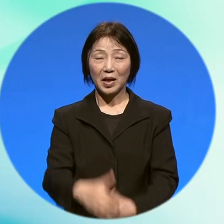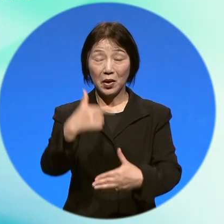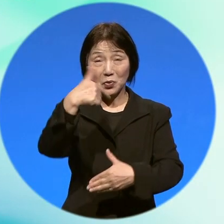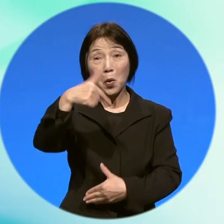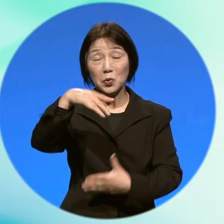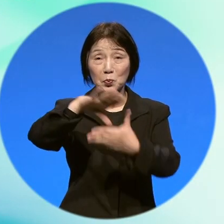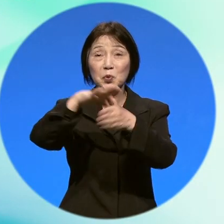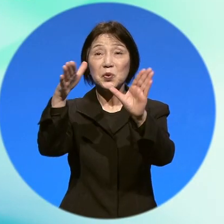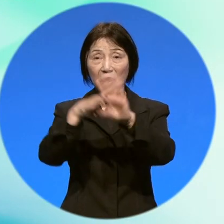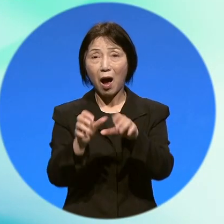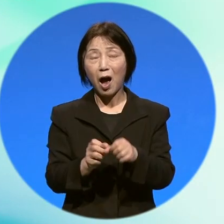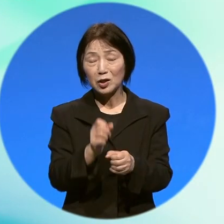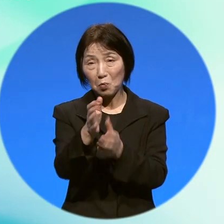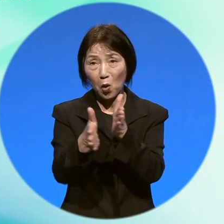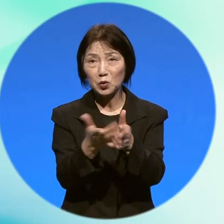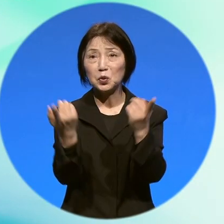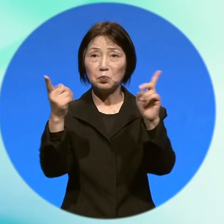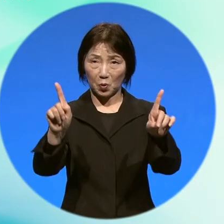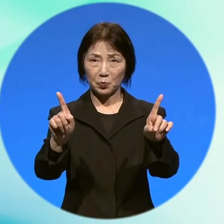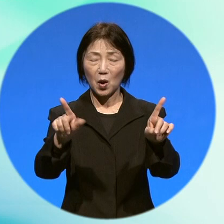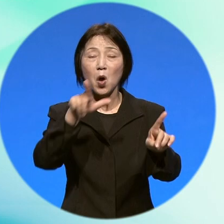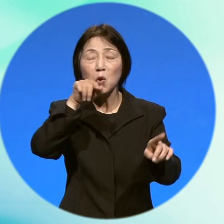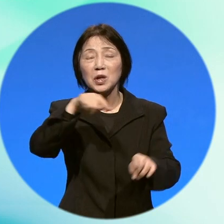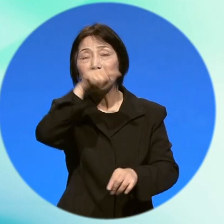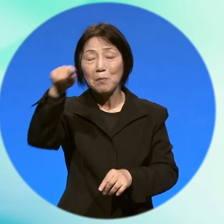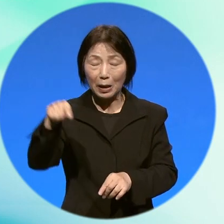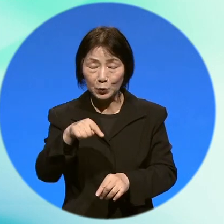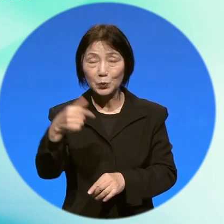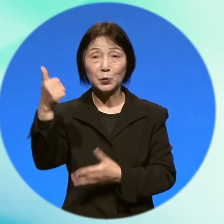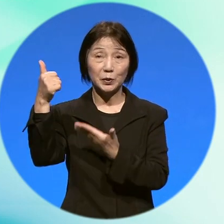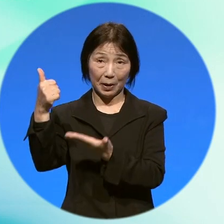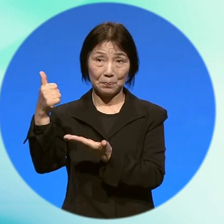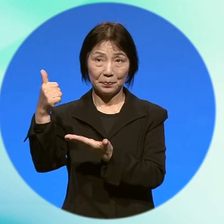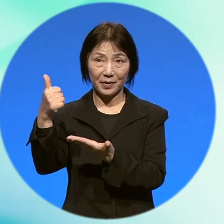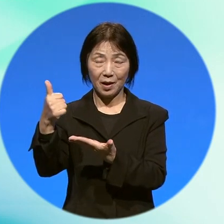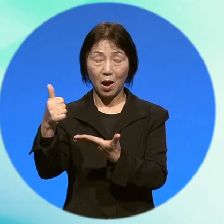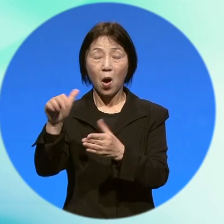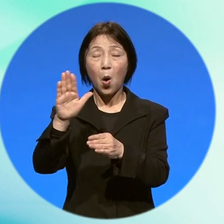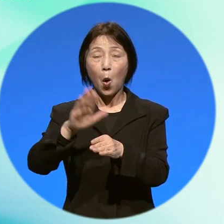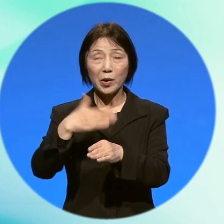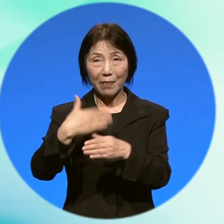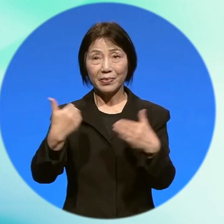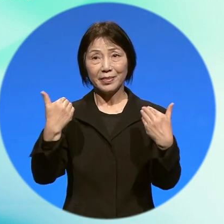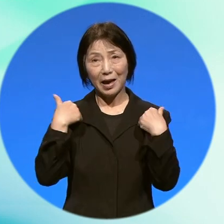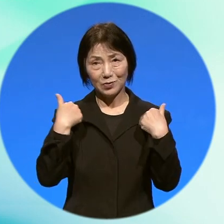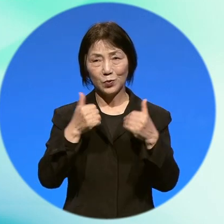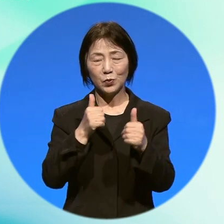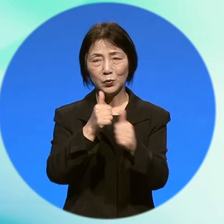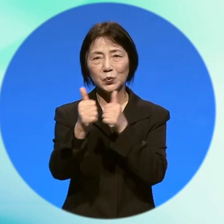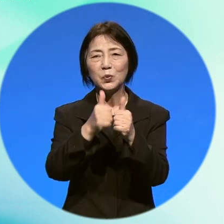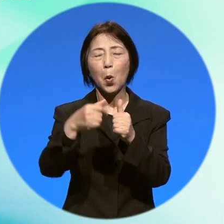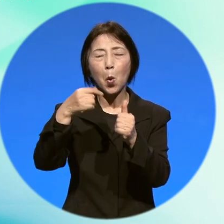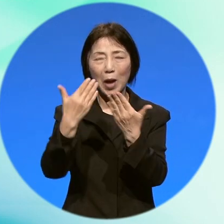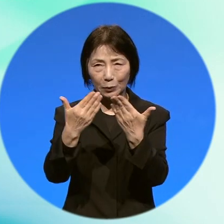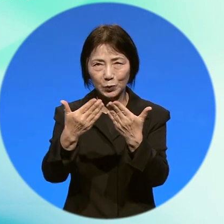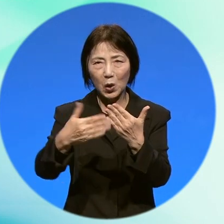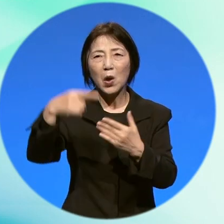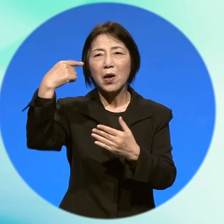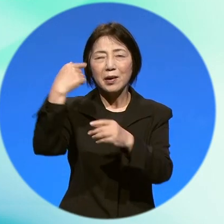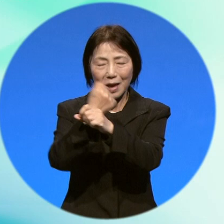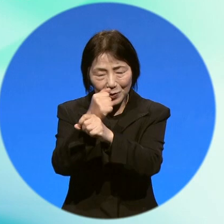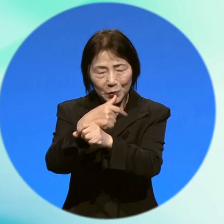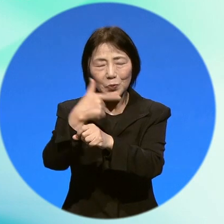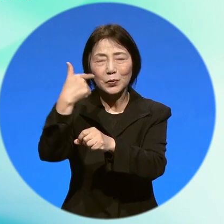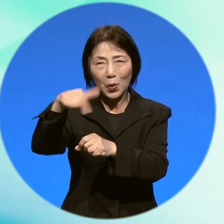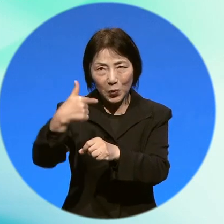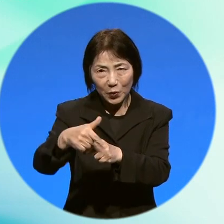教育・文化・スポーツ部門の鳥丸卓三さんは、保健体育・運動学の研究・教育に取り